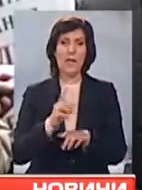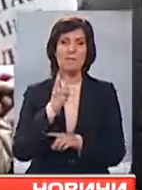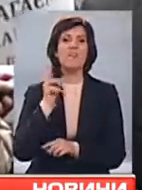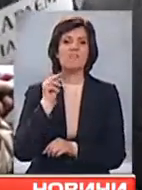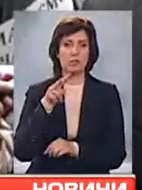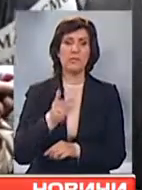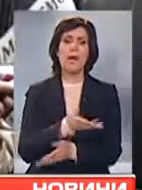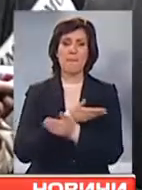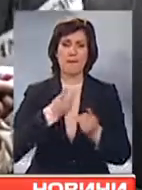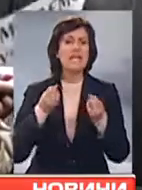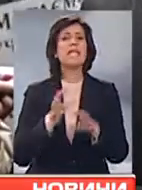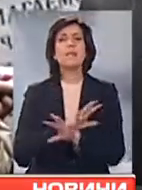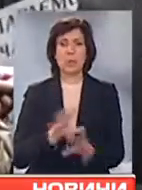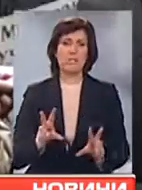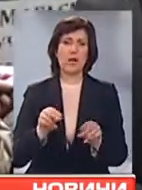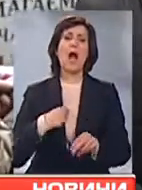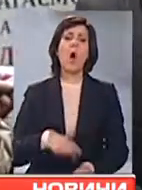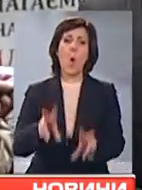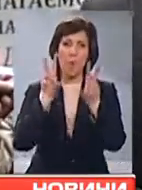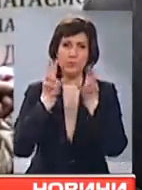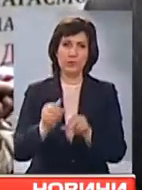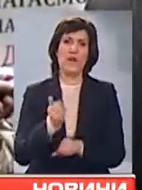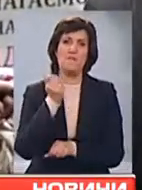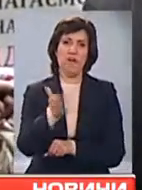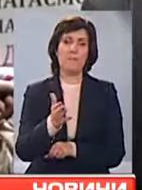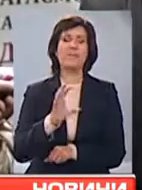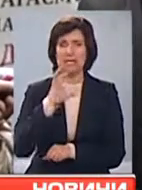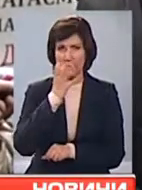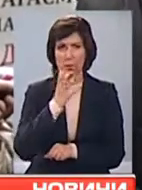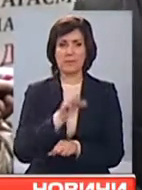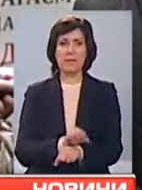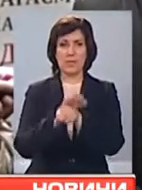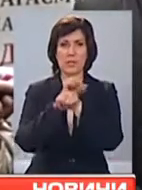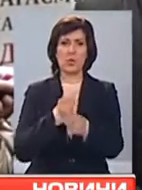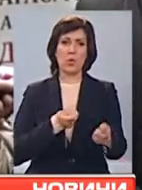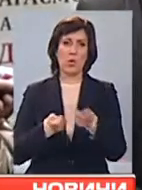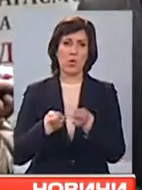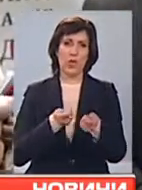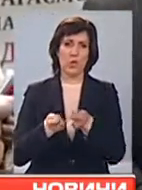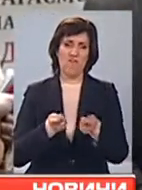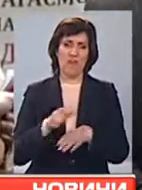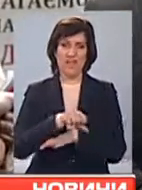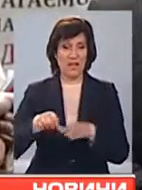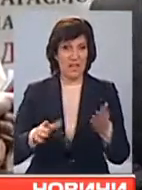числа мы не просто гарантируем, а обещаем вам серьезные пикеты урядового